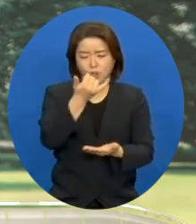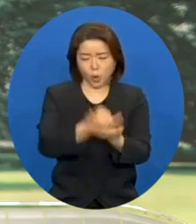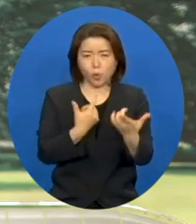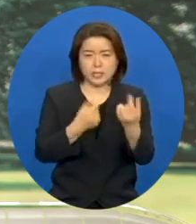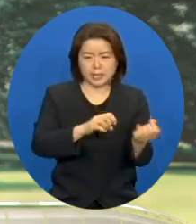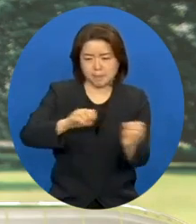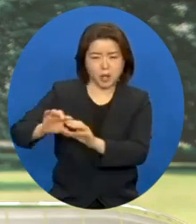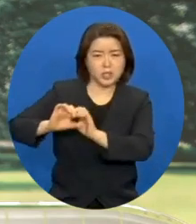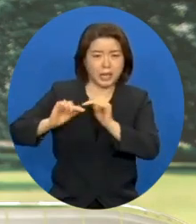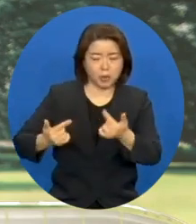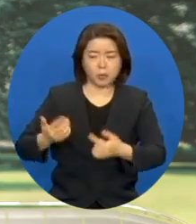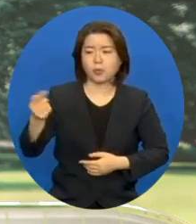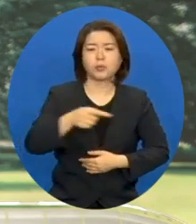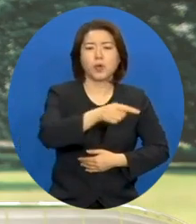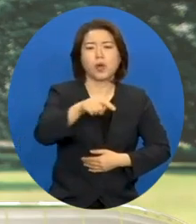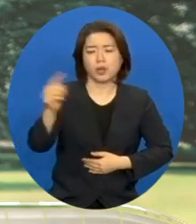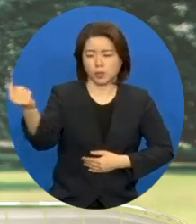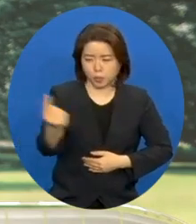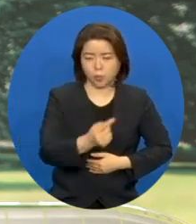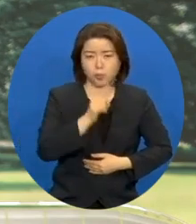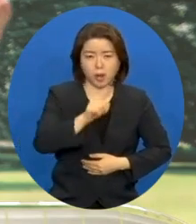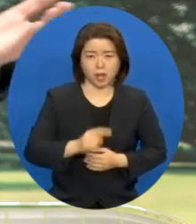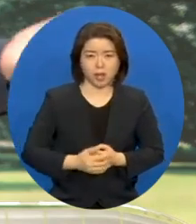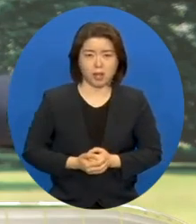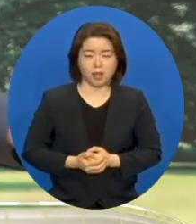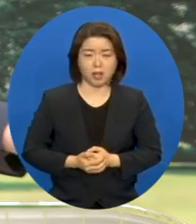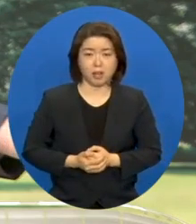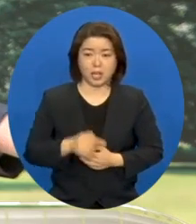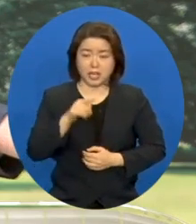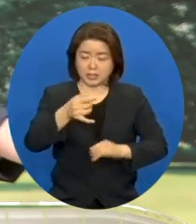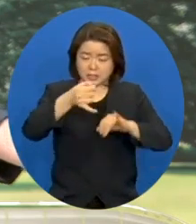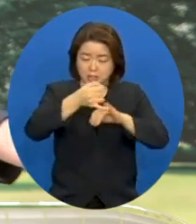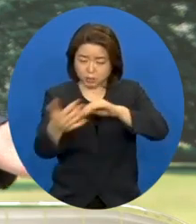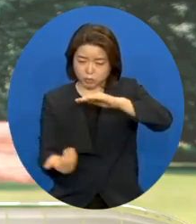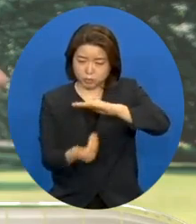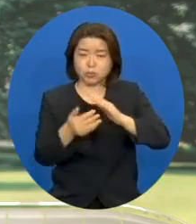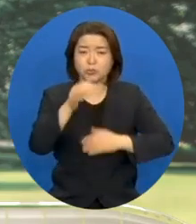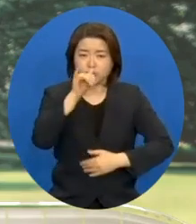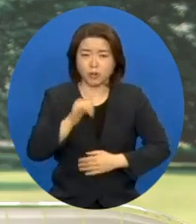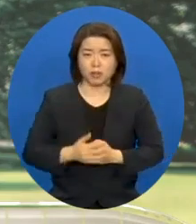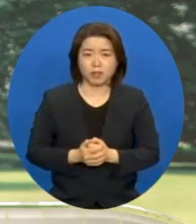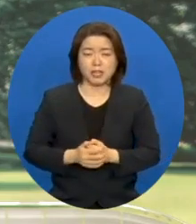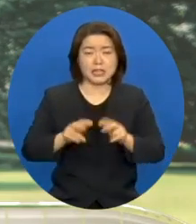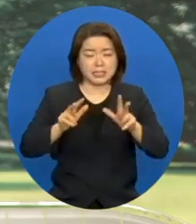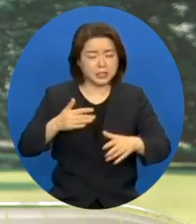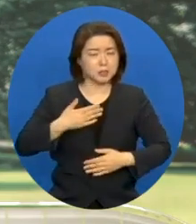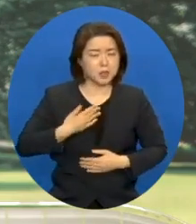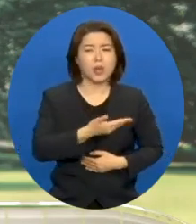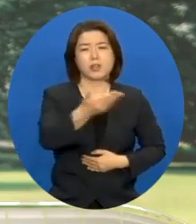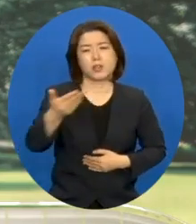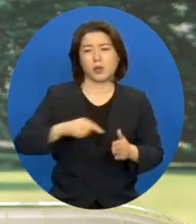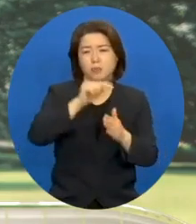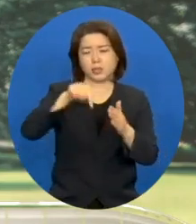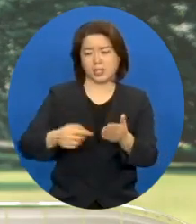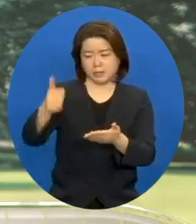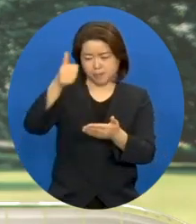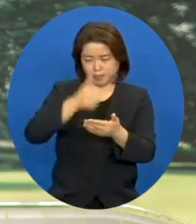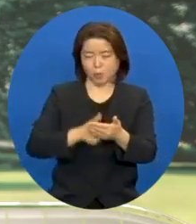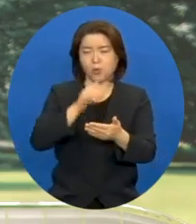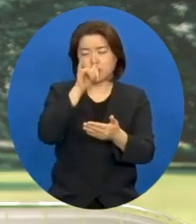아니하고 너희에게로 오리라. 그리고 그 약속을 이루셨어요. 지금 저와 여러분 안에